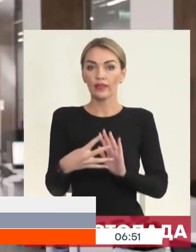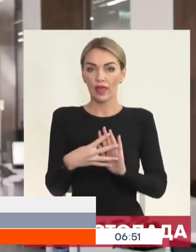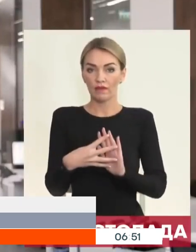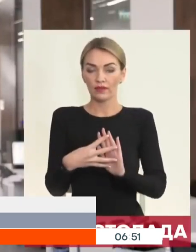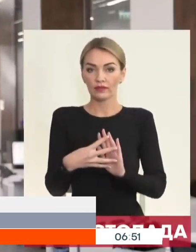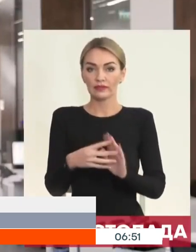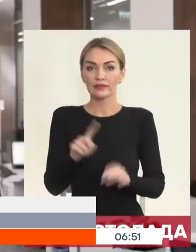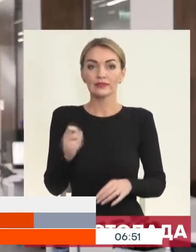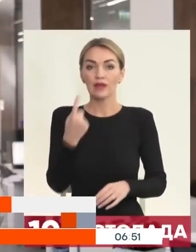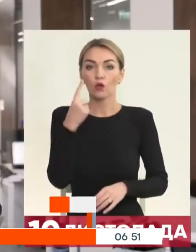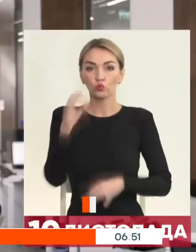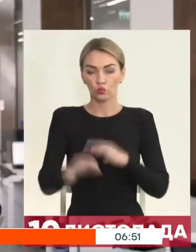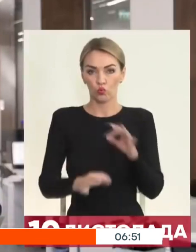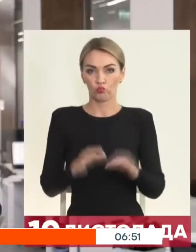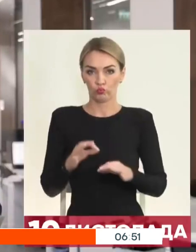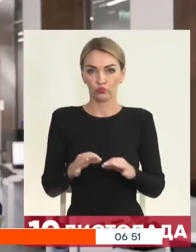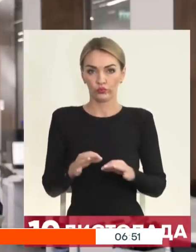109 за добу.